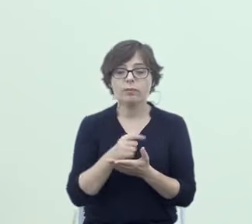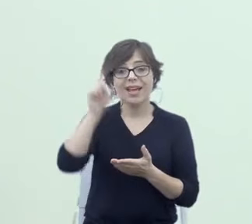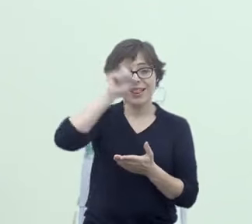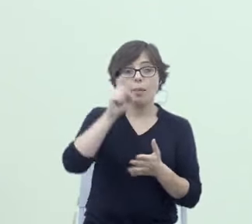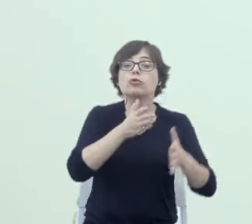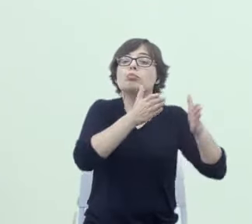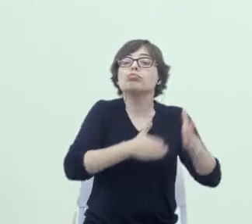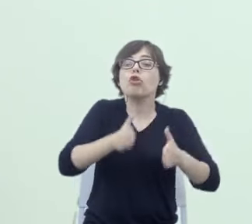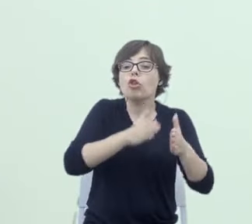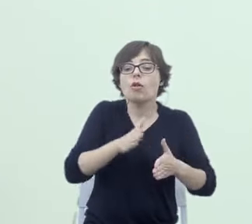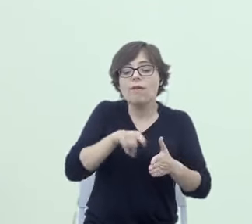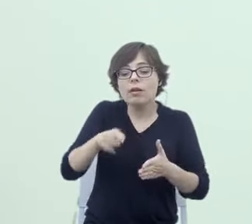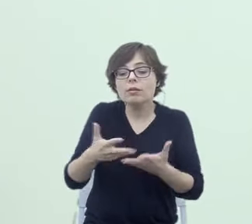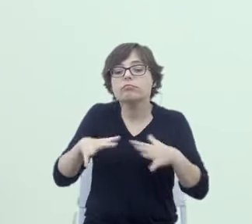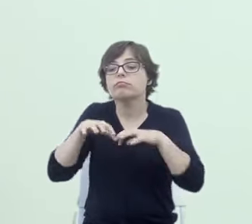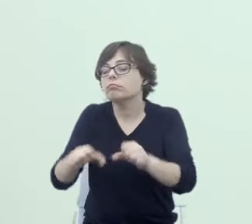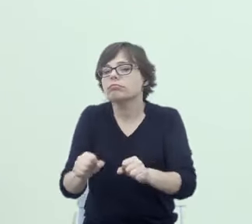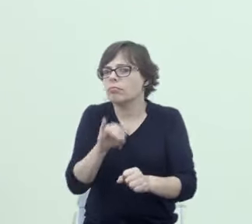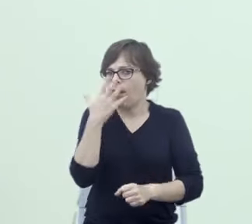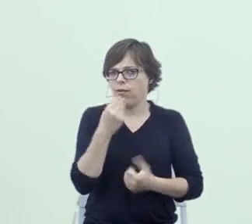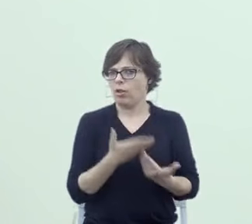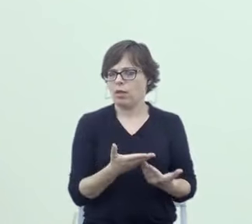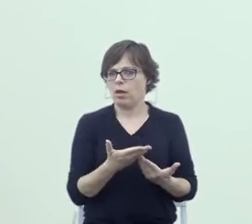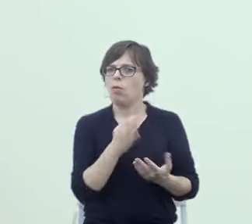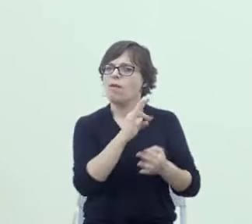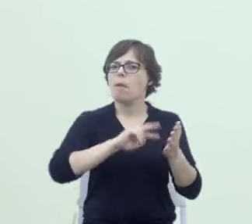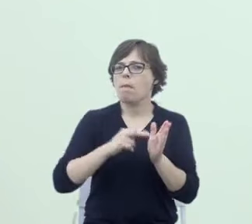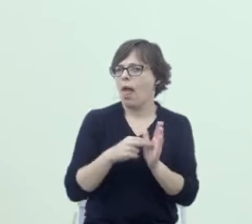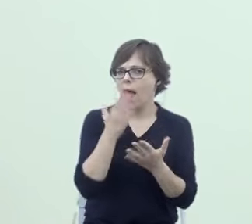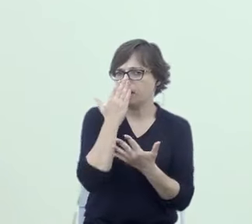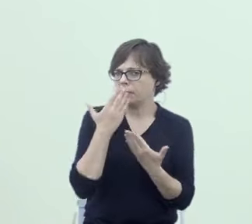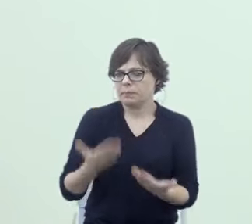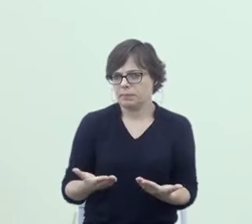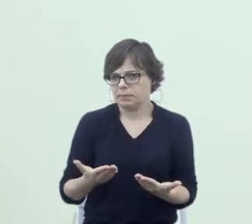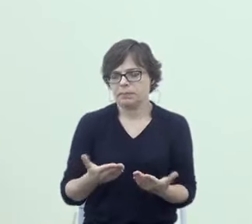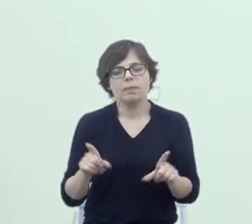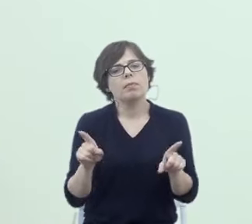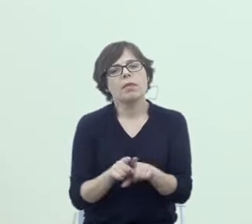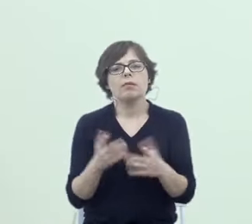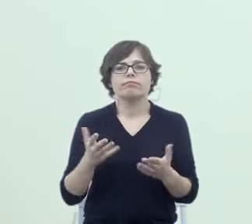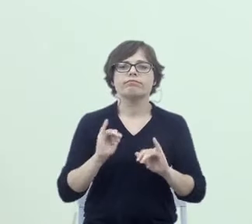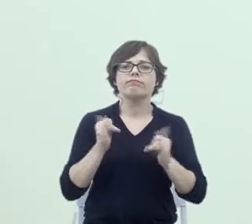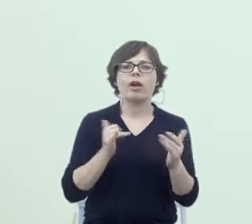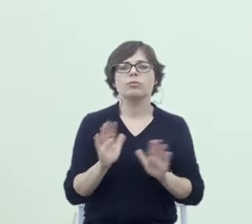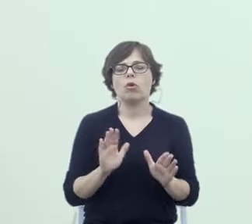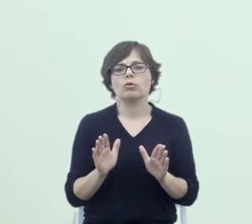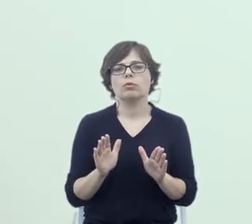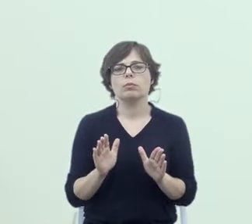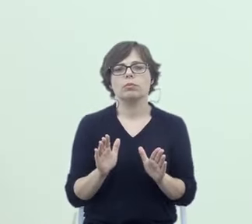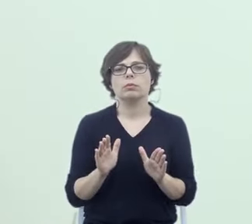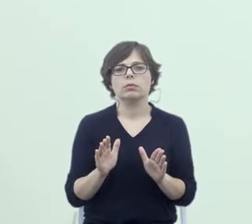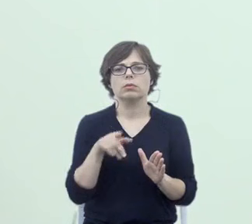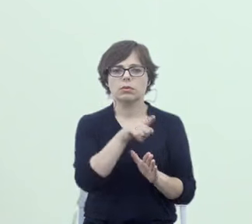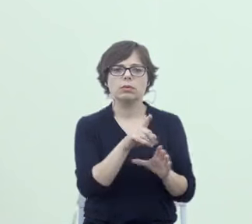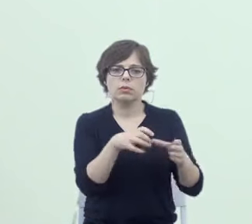do zajęcia tego obszaru? Jakie były te plany? I w jaki sposób miały działać te